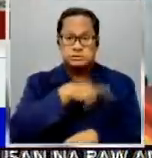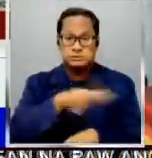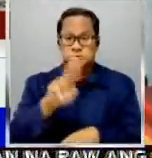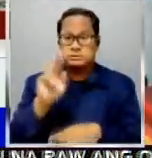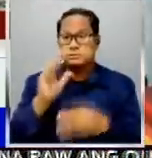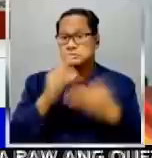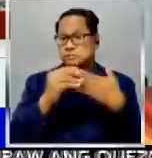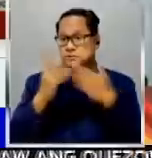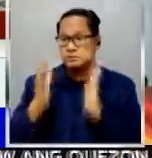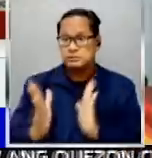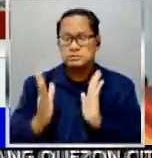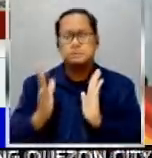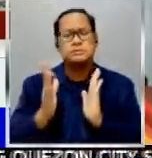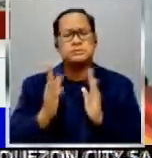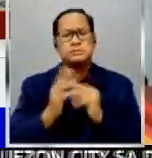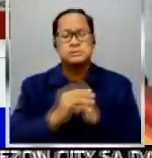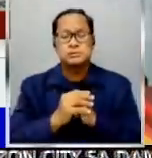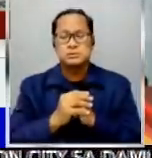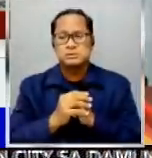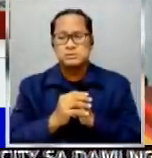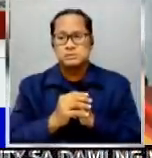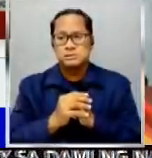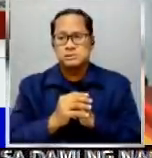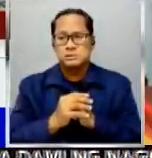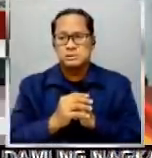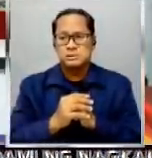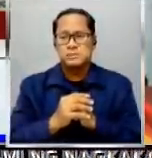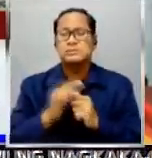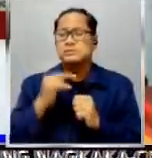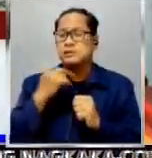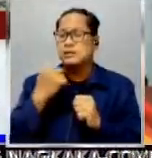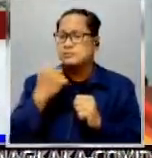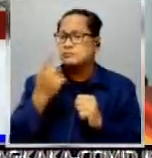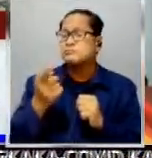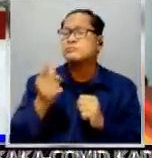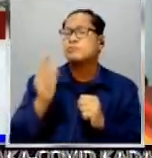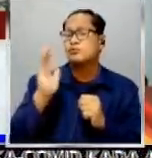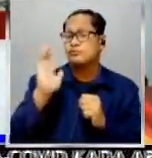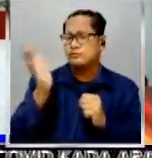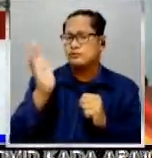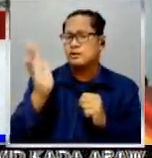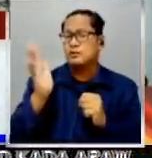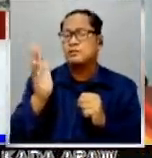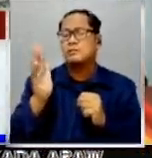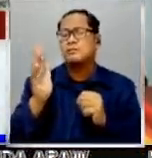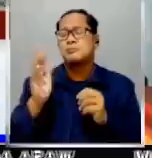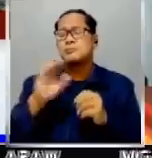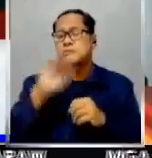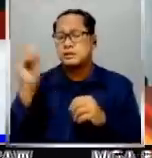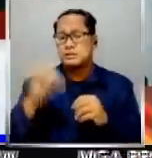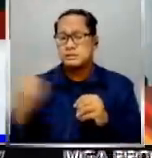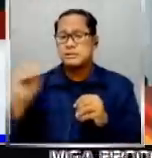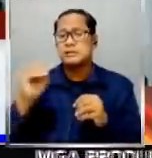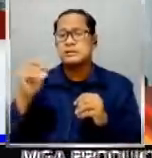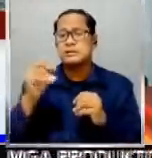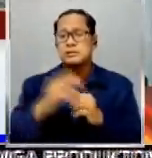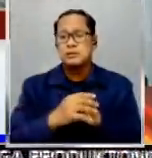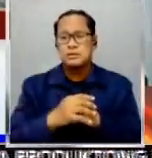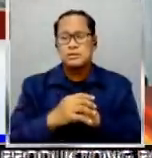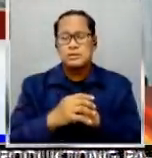of them being allowed 50% during the MGCQ